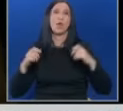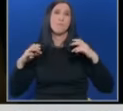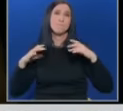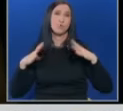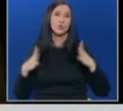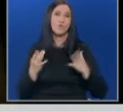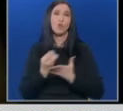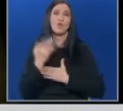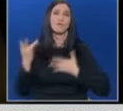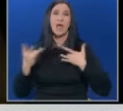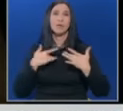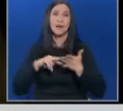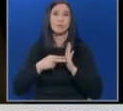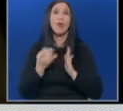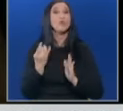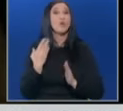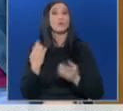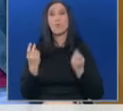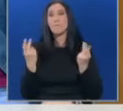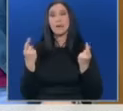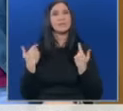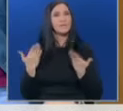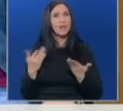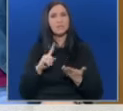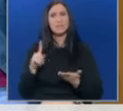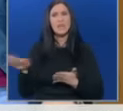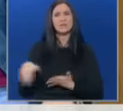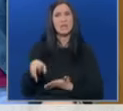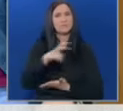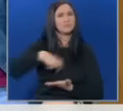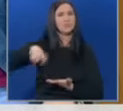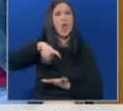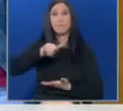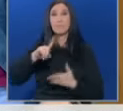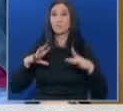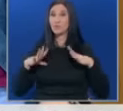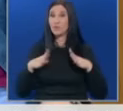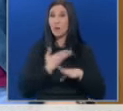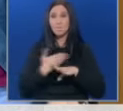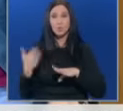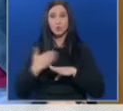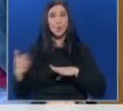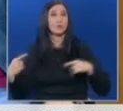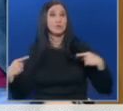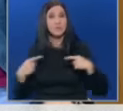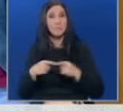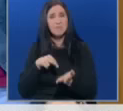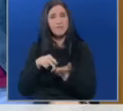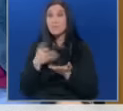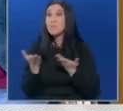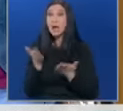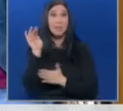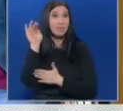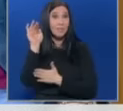ни театрален проект. Новото представление. Не се шляем, не си почиваме. Постоянно се стремим да вървим някъде